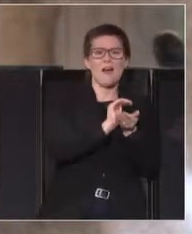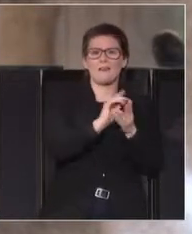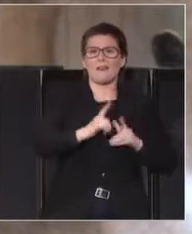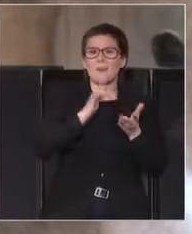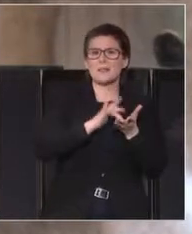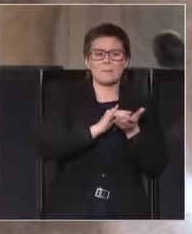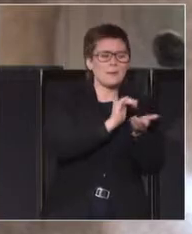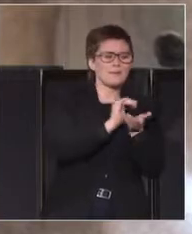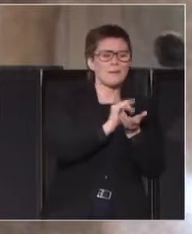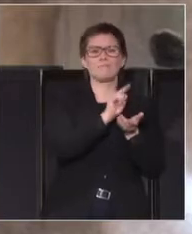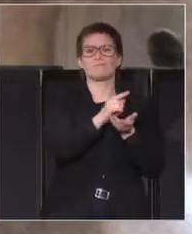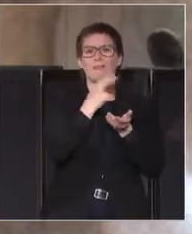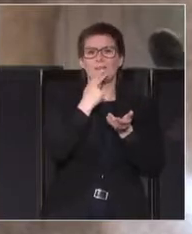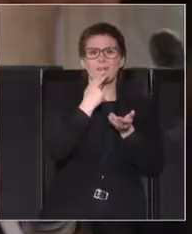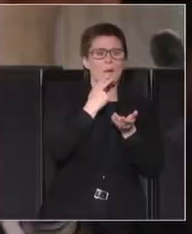geteilt.